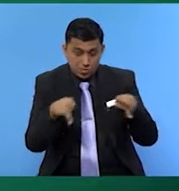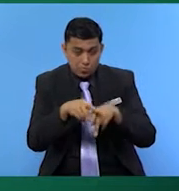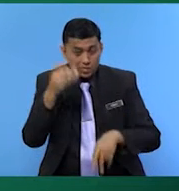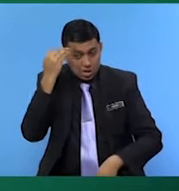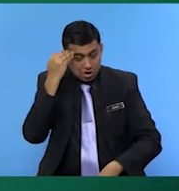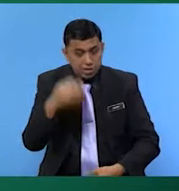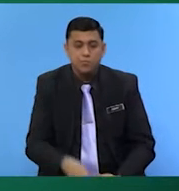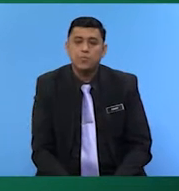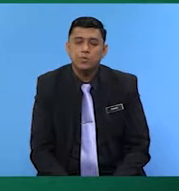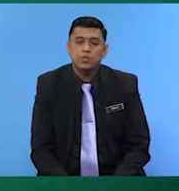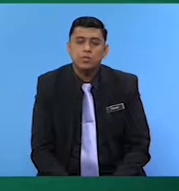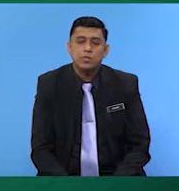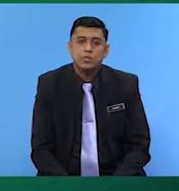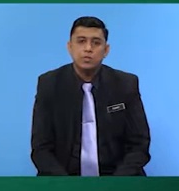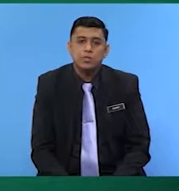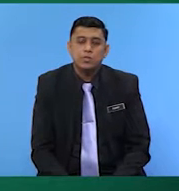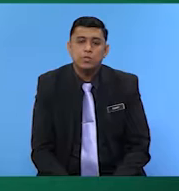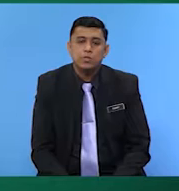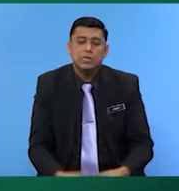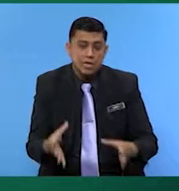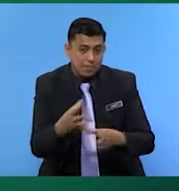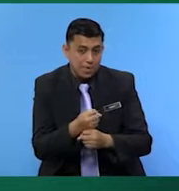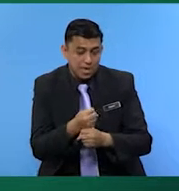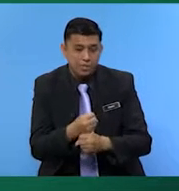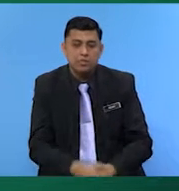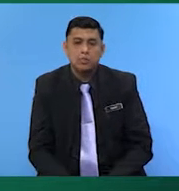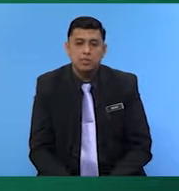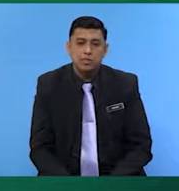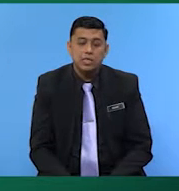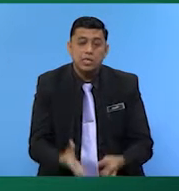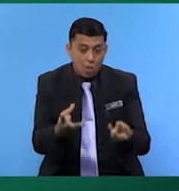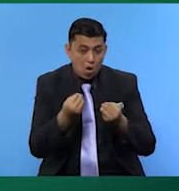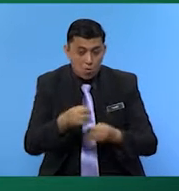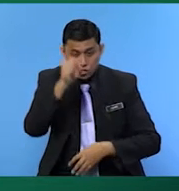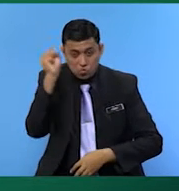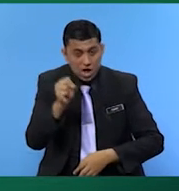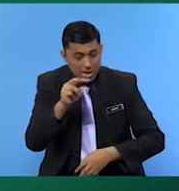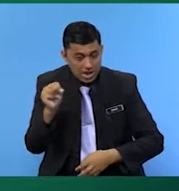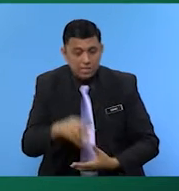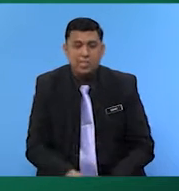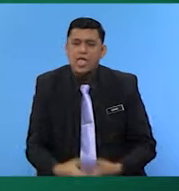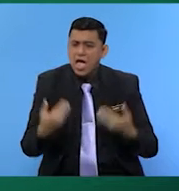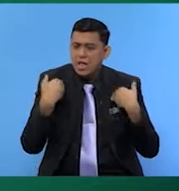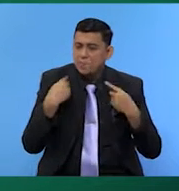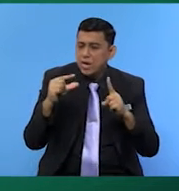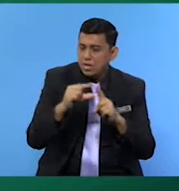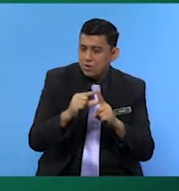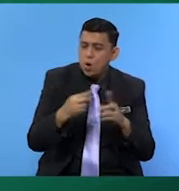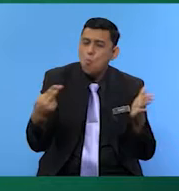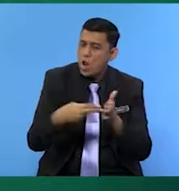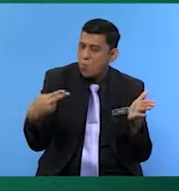mengetahui isu yang diutarakan. Isu ini biasanya diperoleh selepas kehendak soalan ataupun ada perkataan